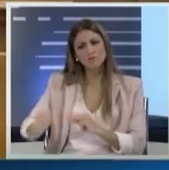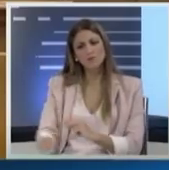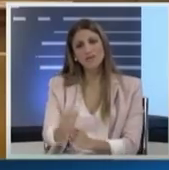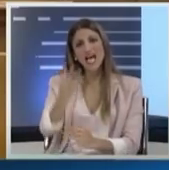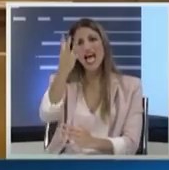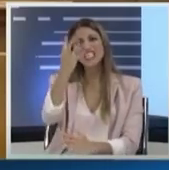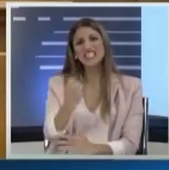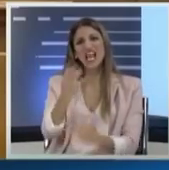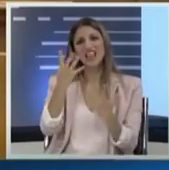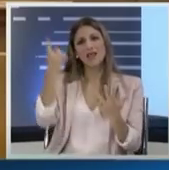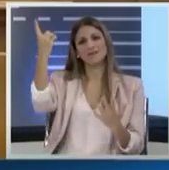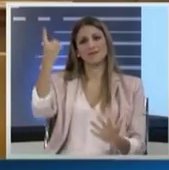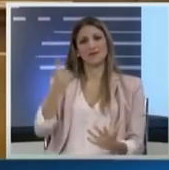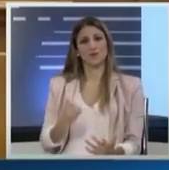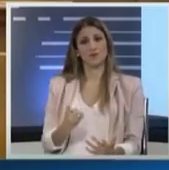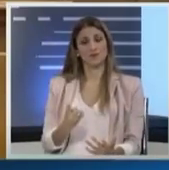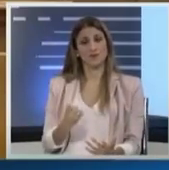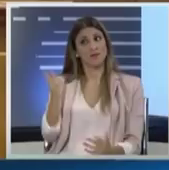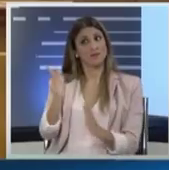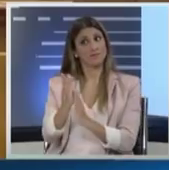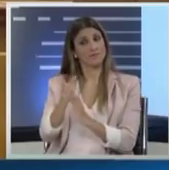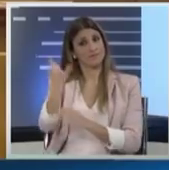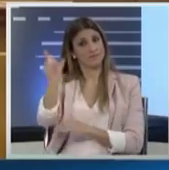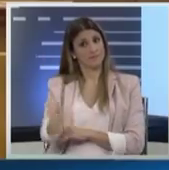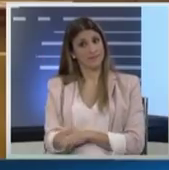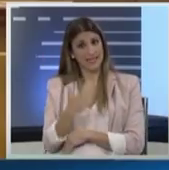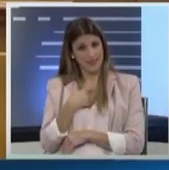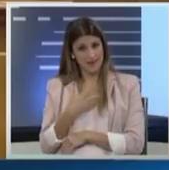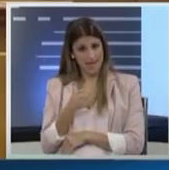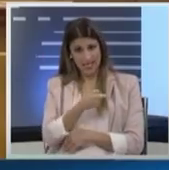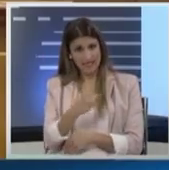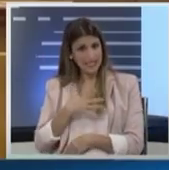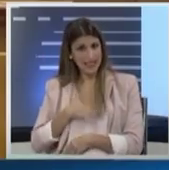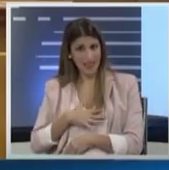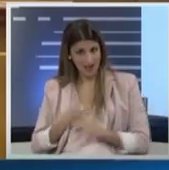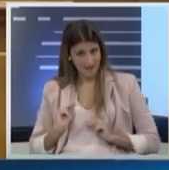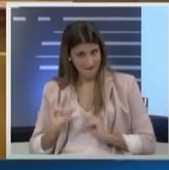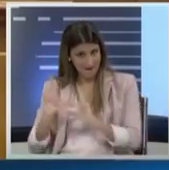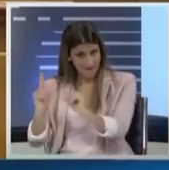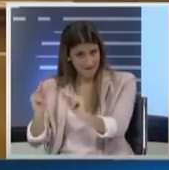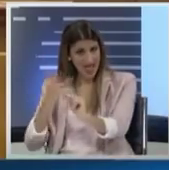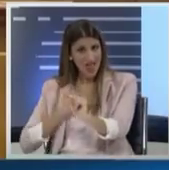το μοναδικό σας κριτήριο για αυτό το θέμα, η ψηφοθυρία. Και γι' αυτό παίρνετε